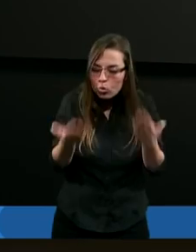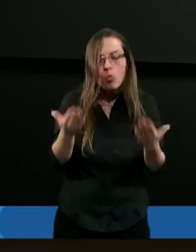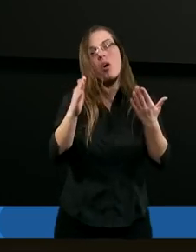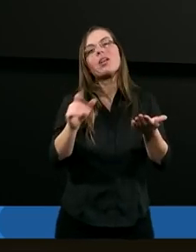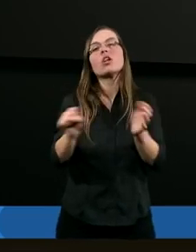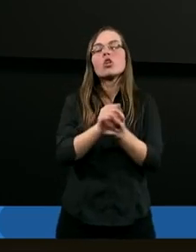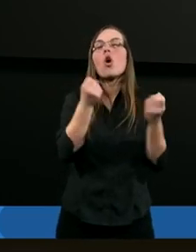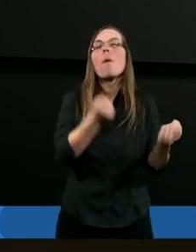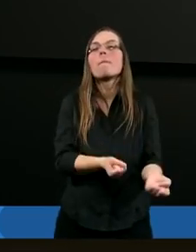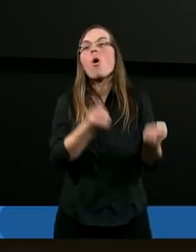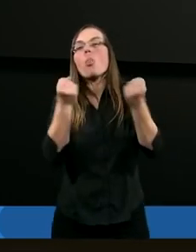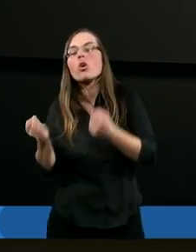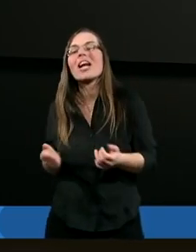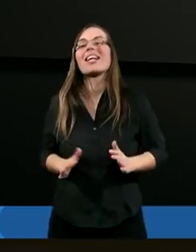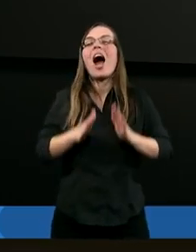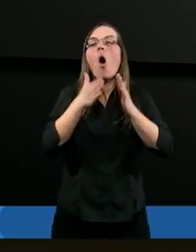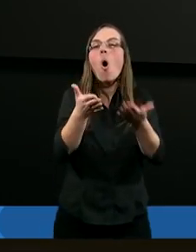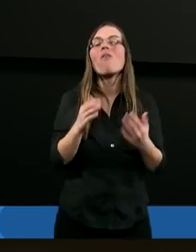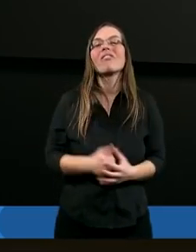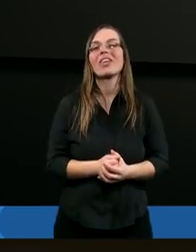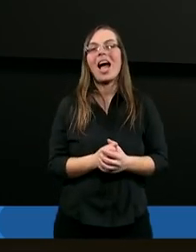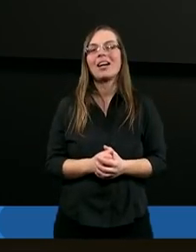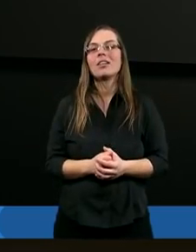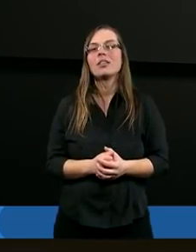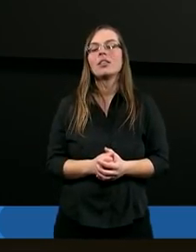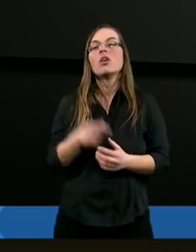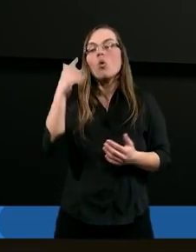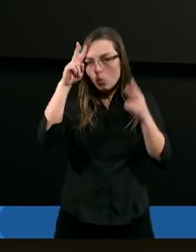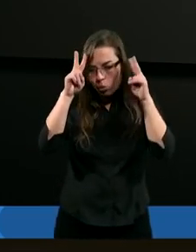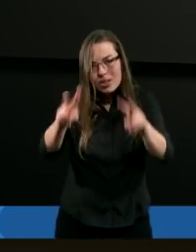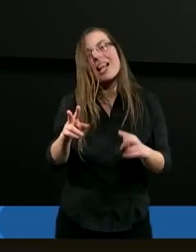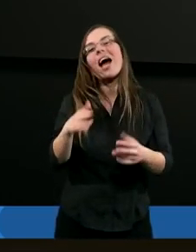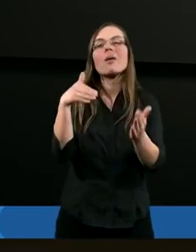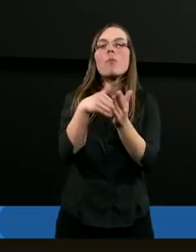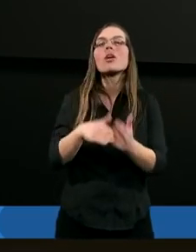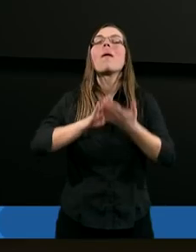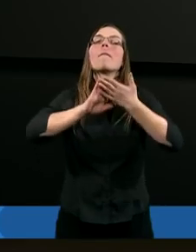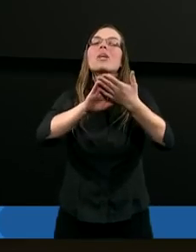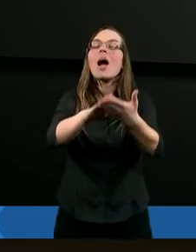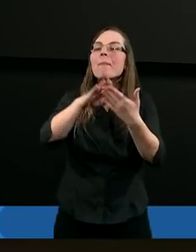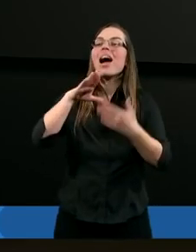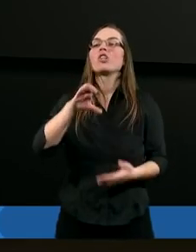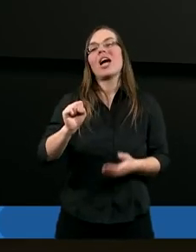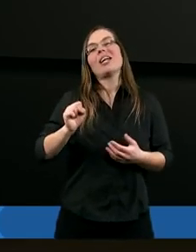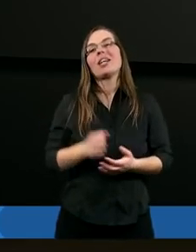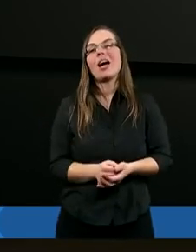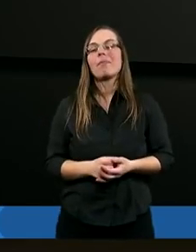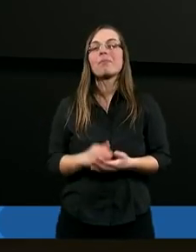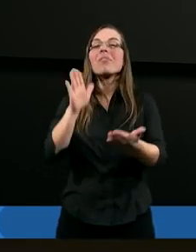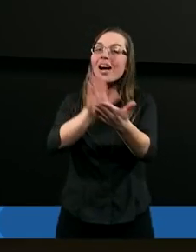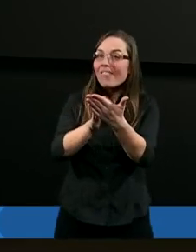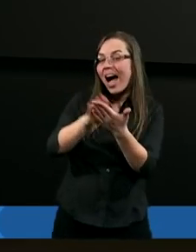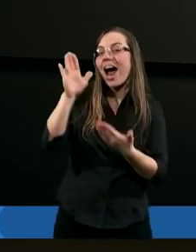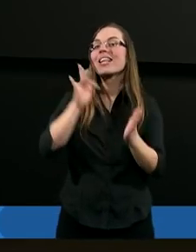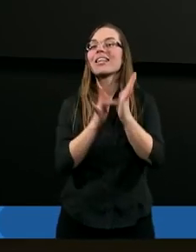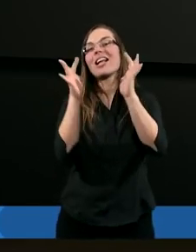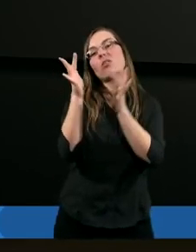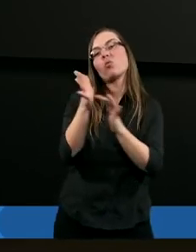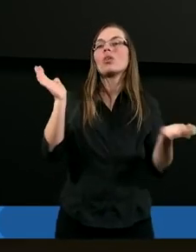skłonny do ponoszenia ofiar, uznaje potrzebę przebaczenia, chwali